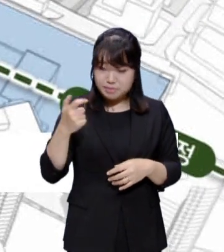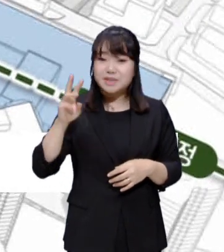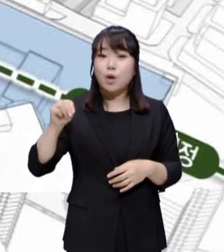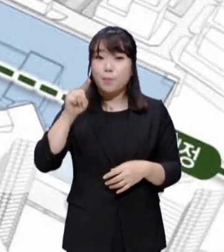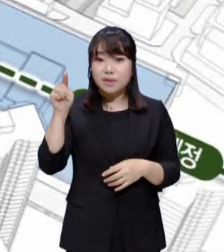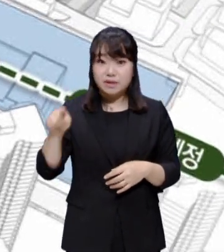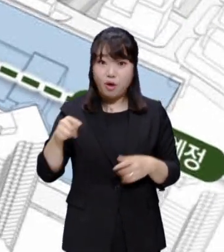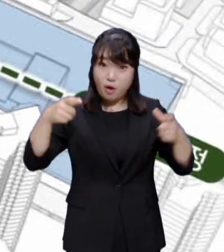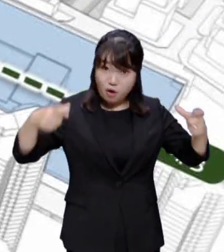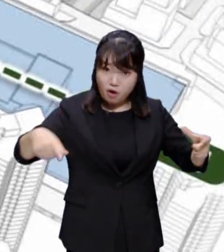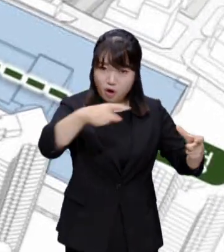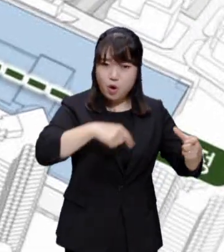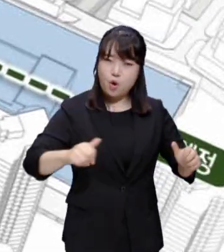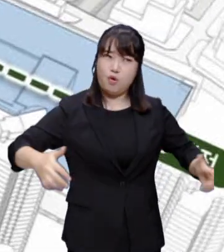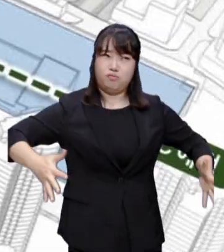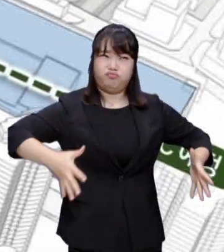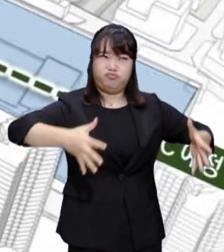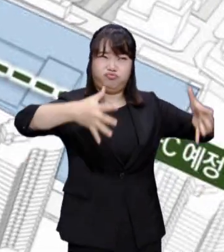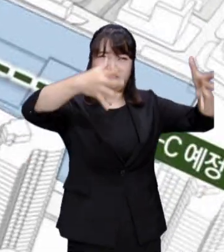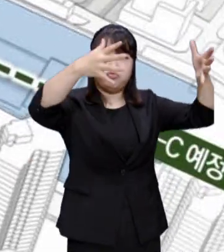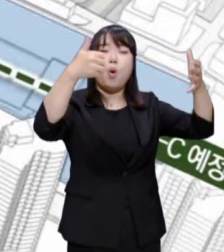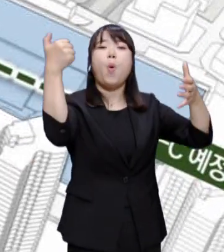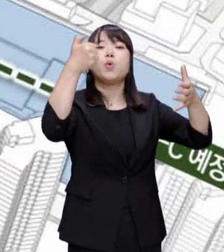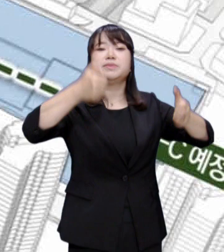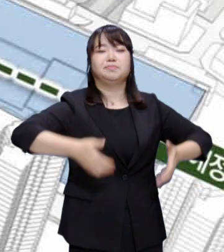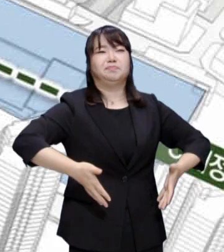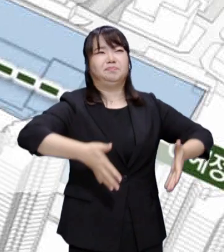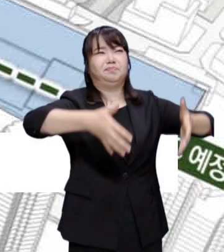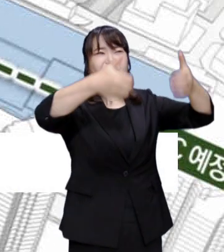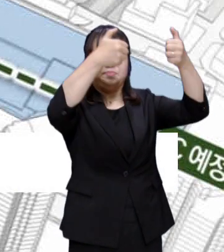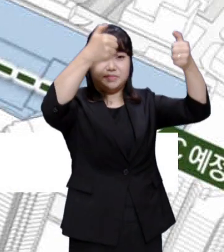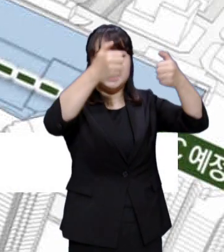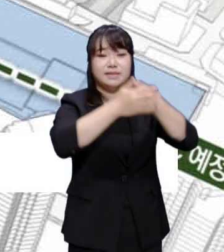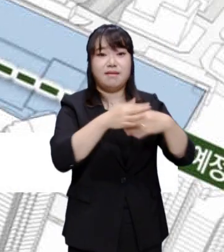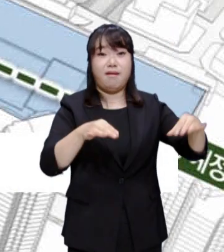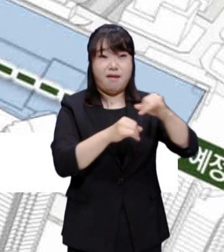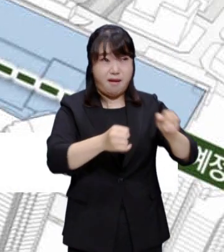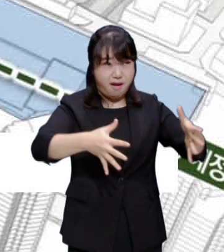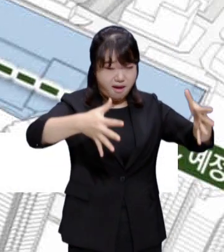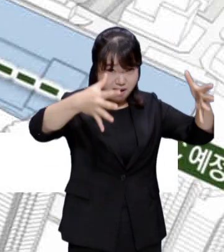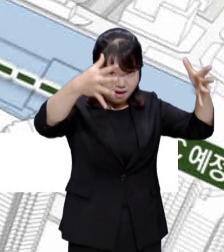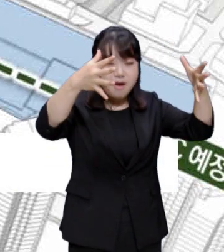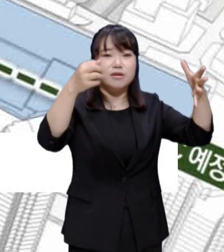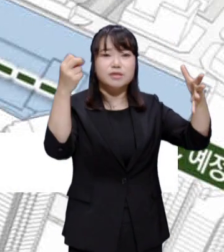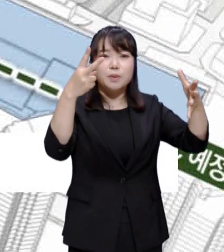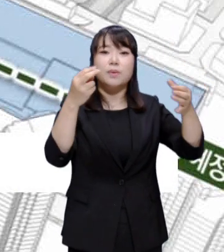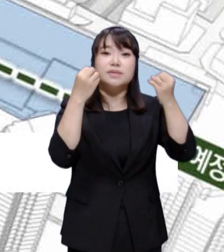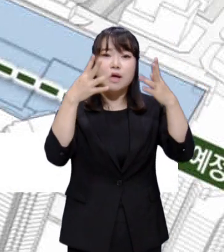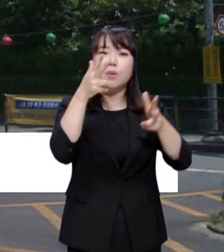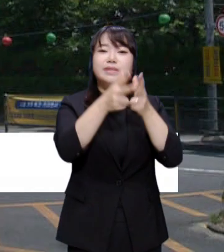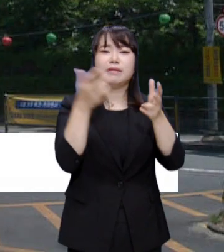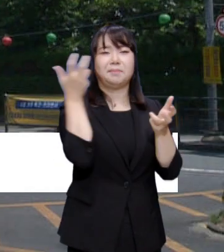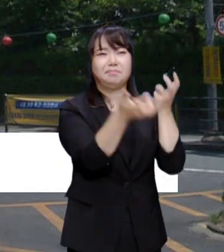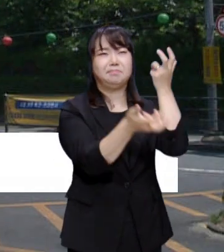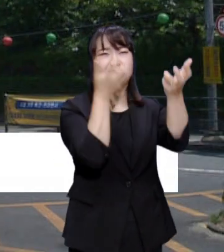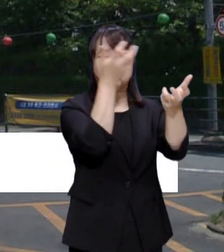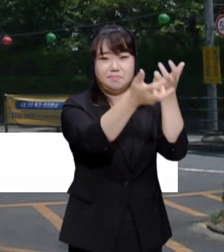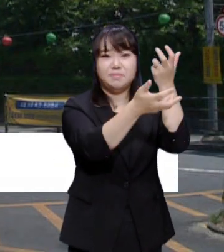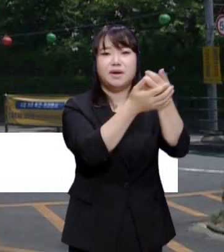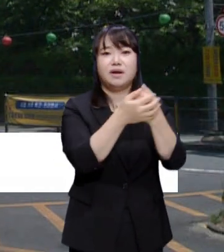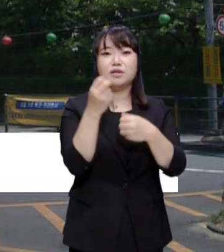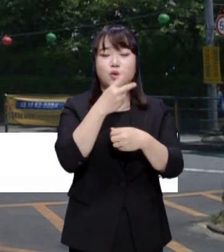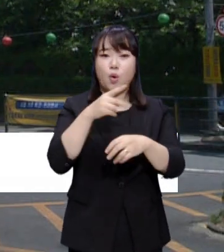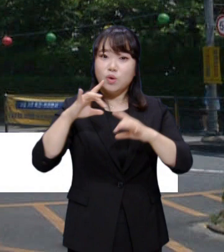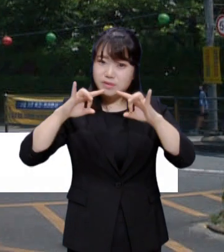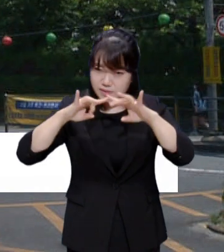4,876제곱미터에는 최고 50층 높이의 빌딩이 들어서 일대는 복합 비즈니스 타운이 조성됩니다. 대기업 본사와